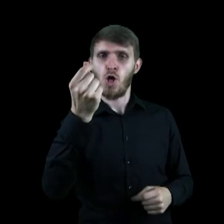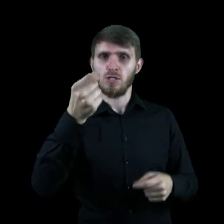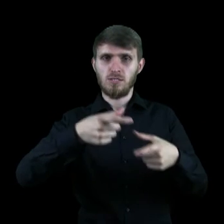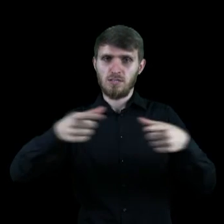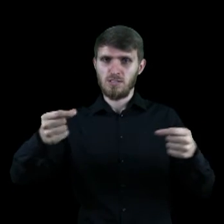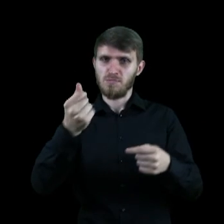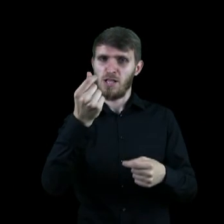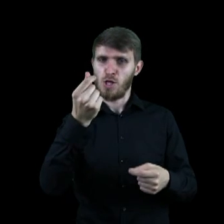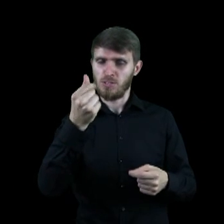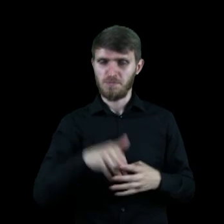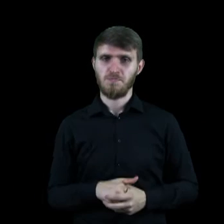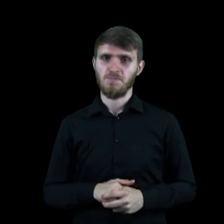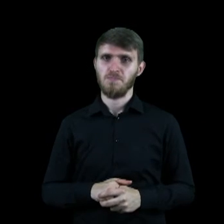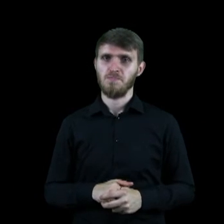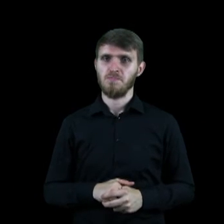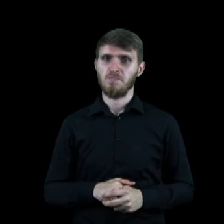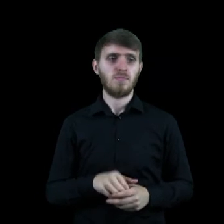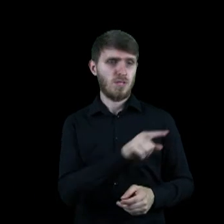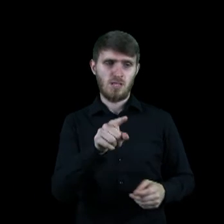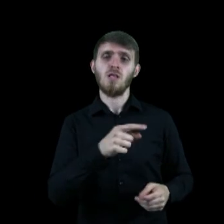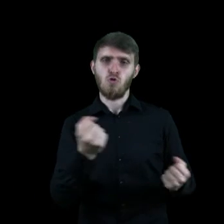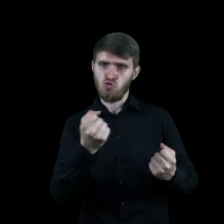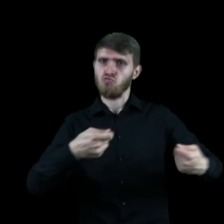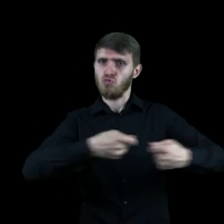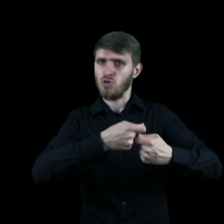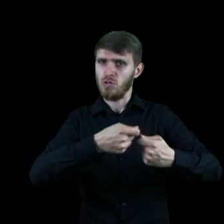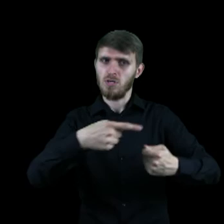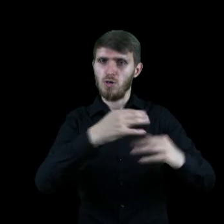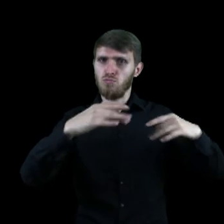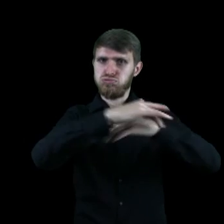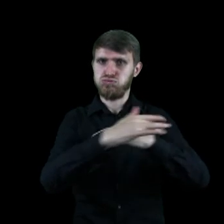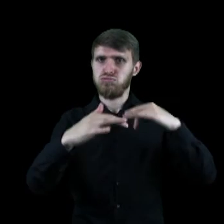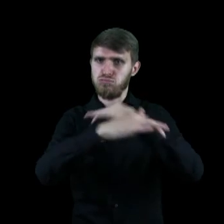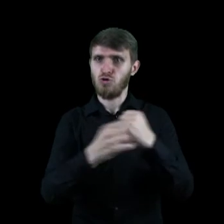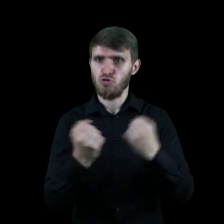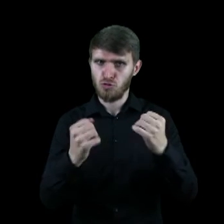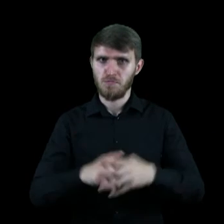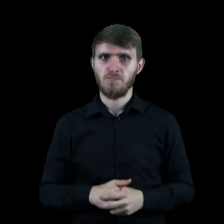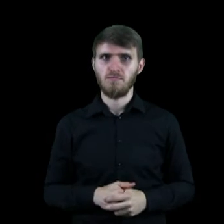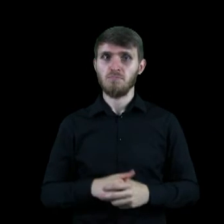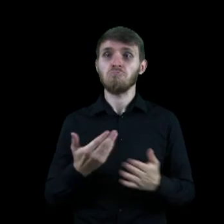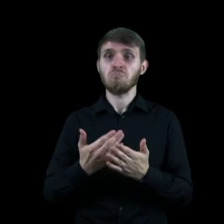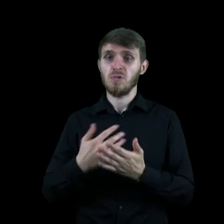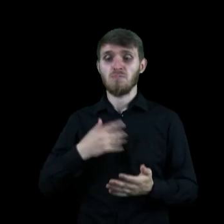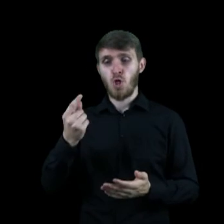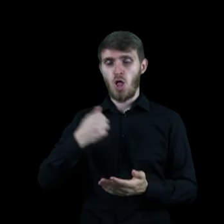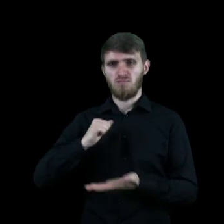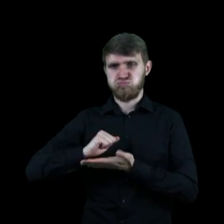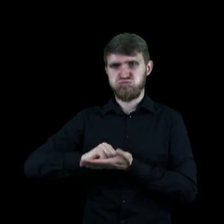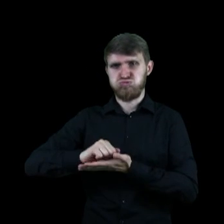Inflacja pieniężna. Są ze sobą powiązane. Inflacja pieniężna to inflacja spowodowana